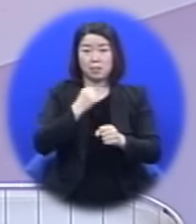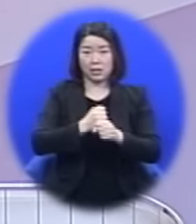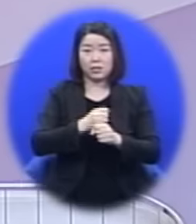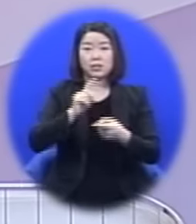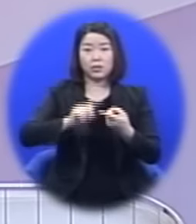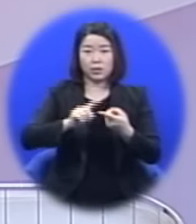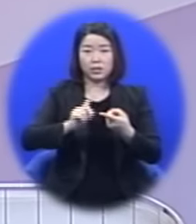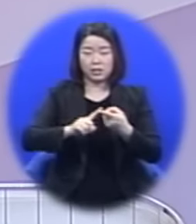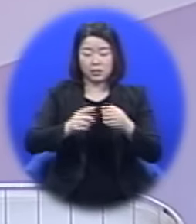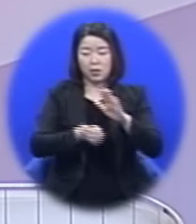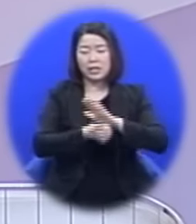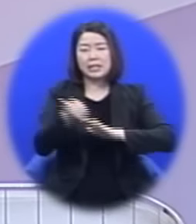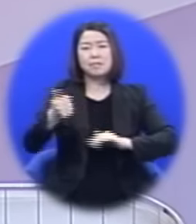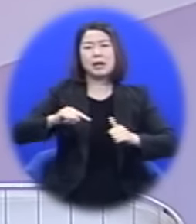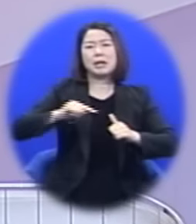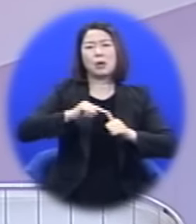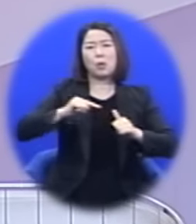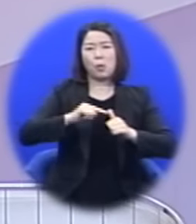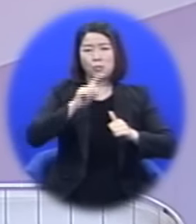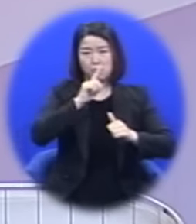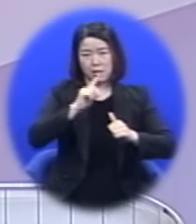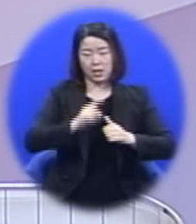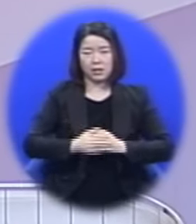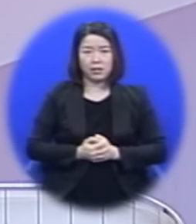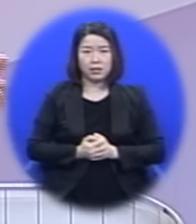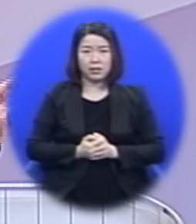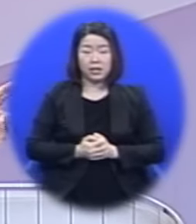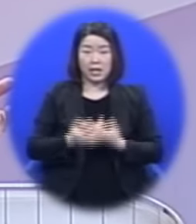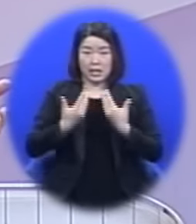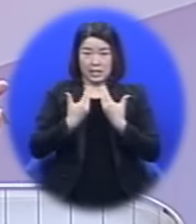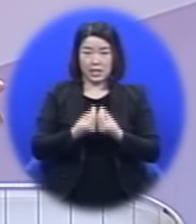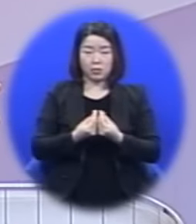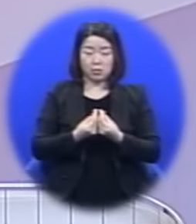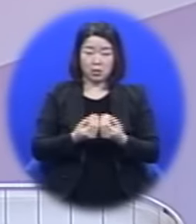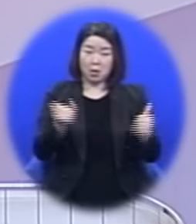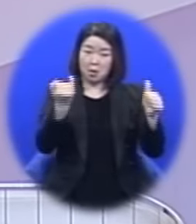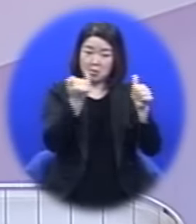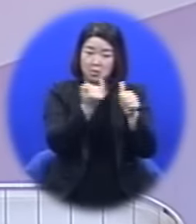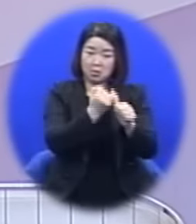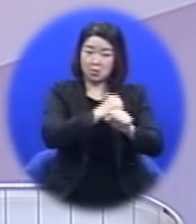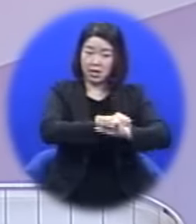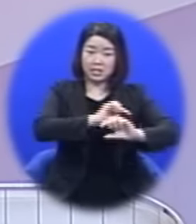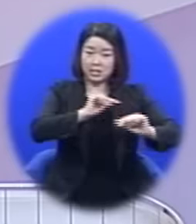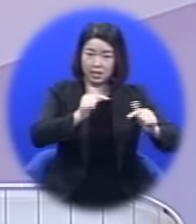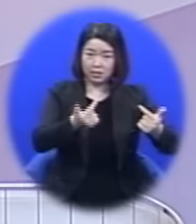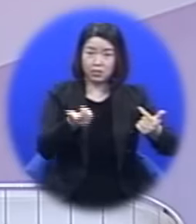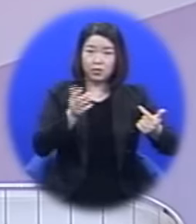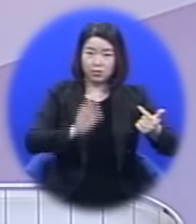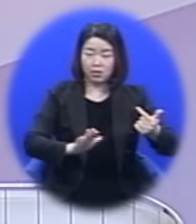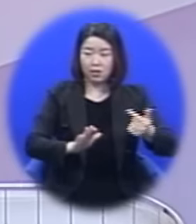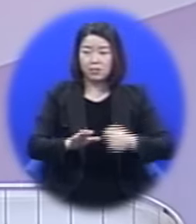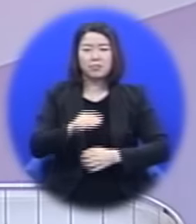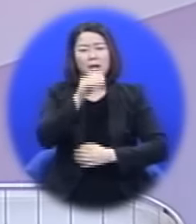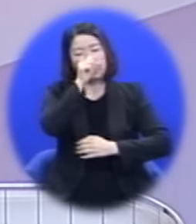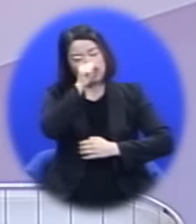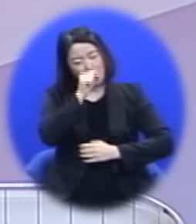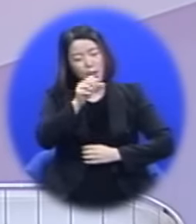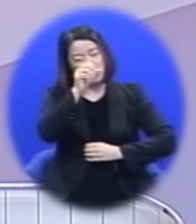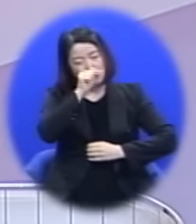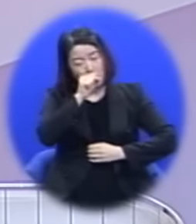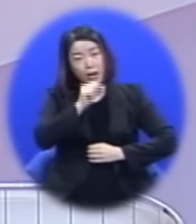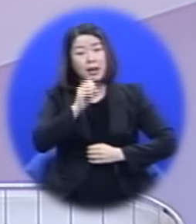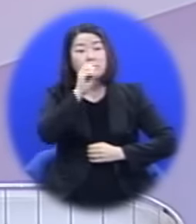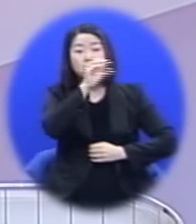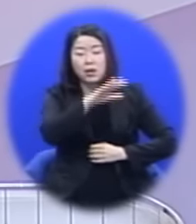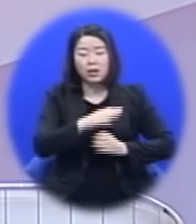고문이라고 말을 하더라고요. 뭐 예를 들면 결혼 안할 거면서 좋아한다 좋아한다 계속 말만 해줘서 헛